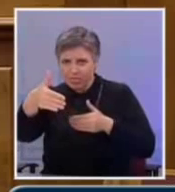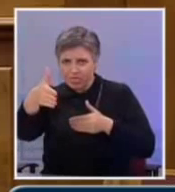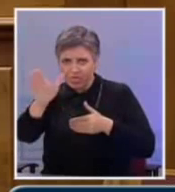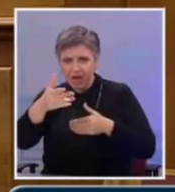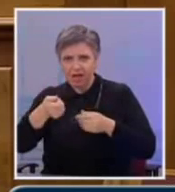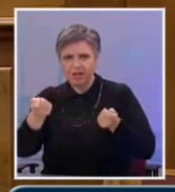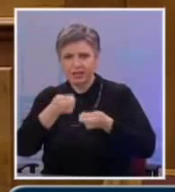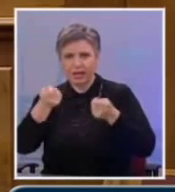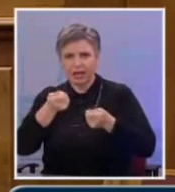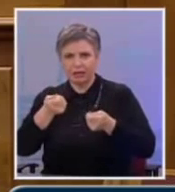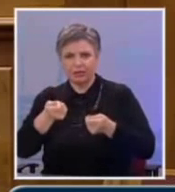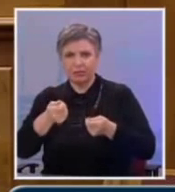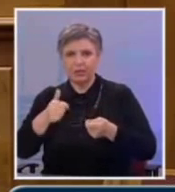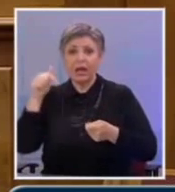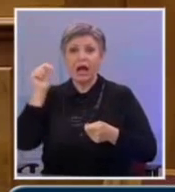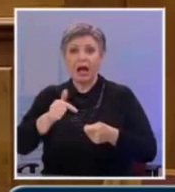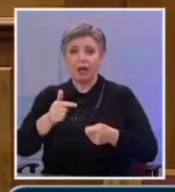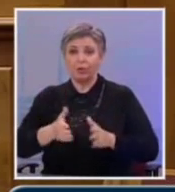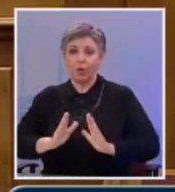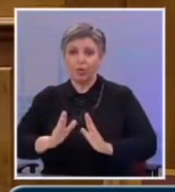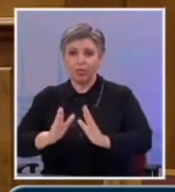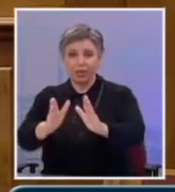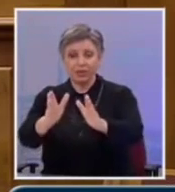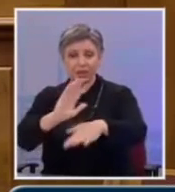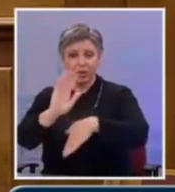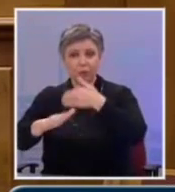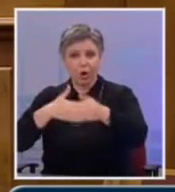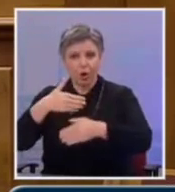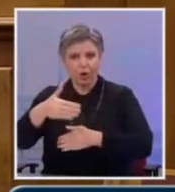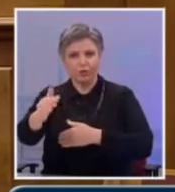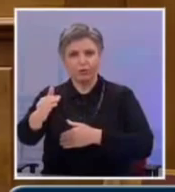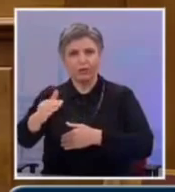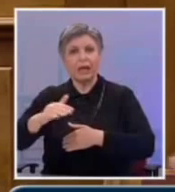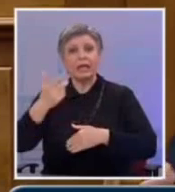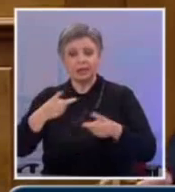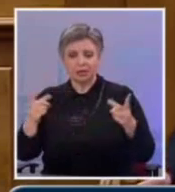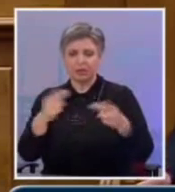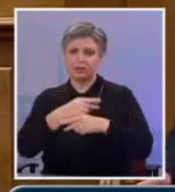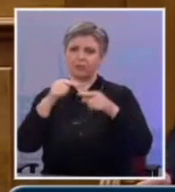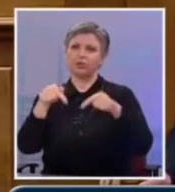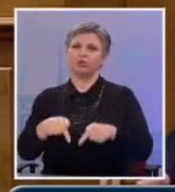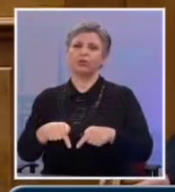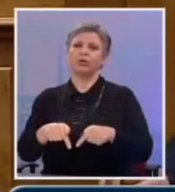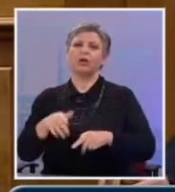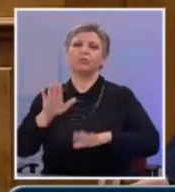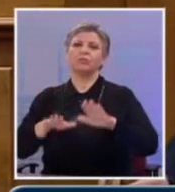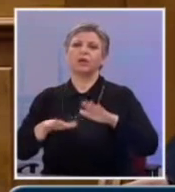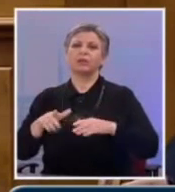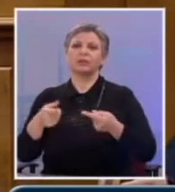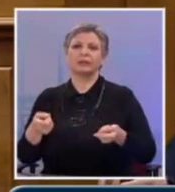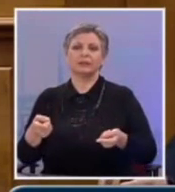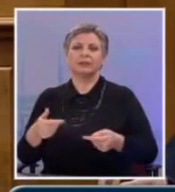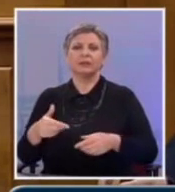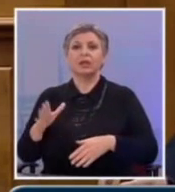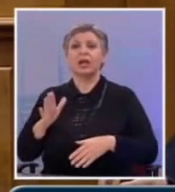ακόμη χρόνια ή θα διακοπεί εξαρτάται από την ανοχή που θα δείξει ο λαός μας